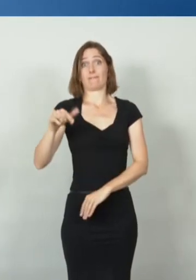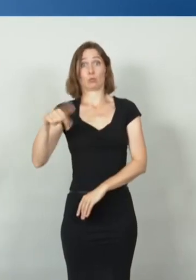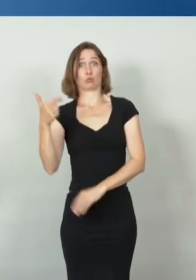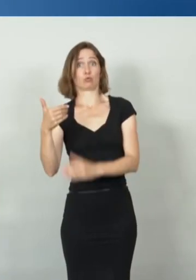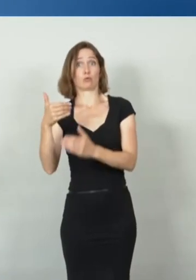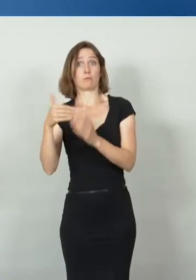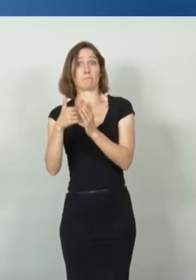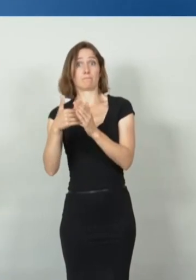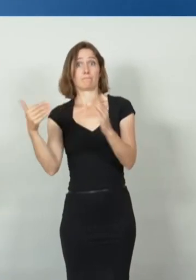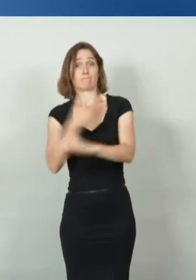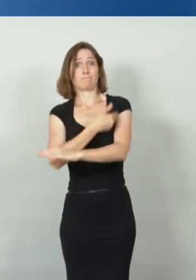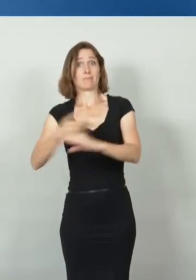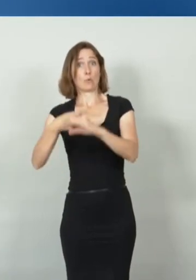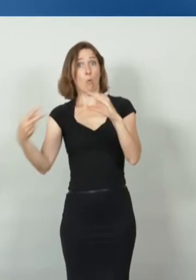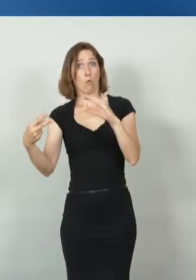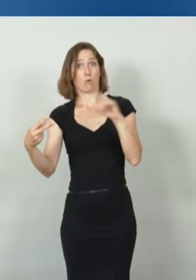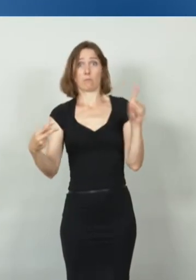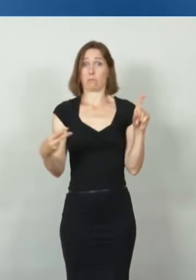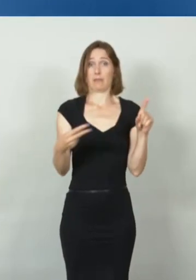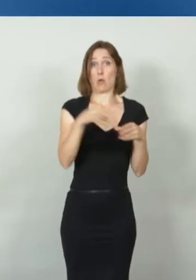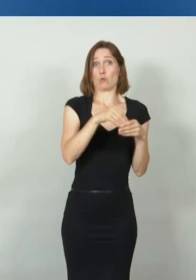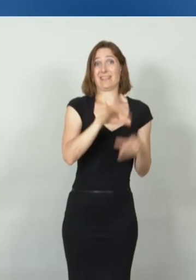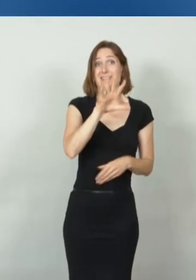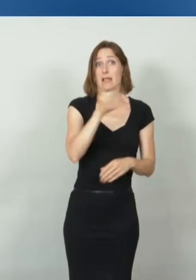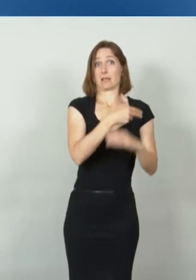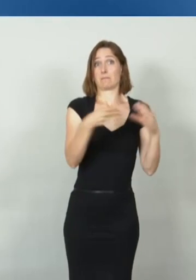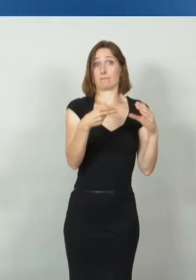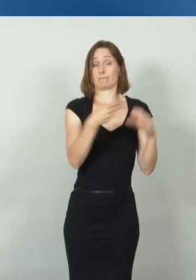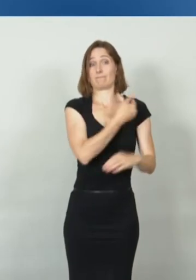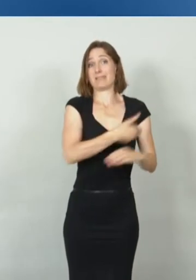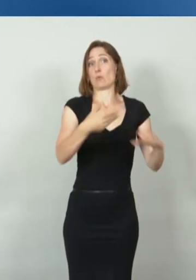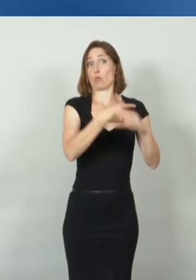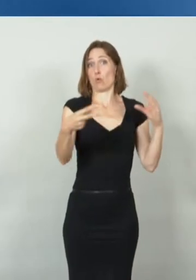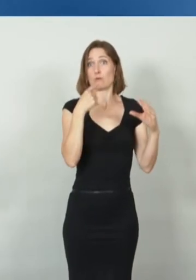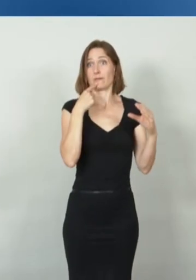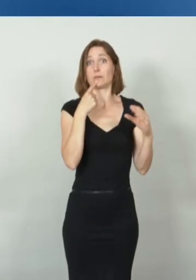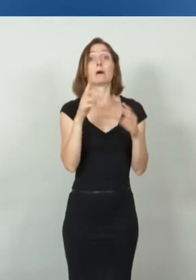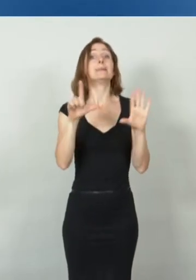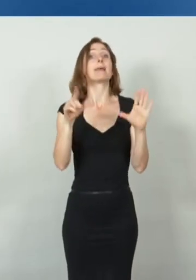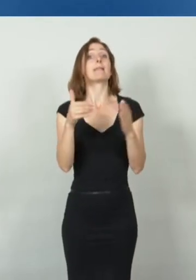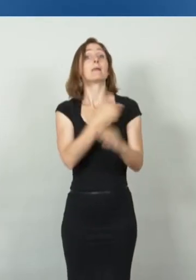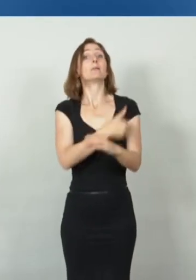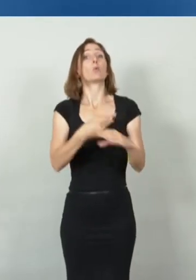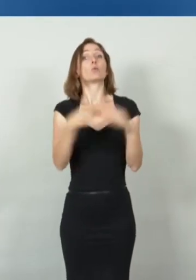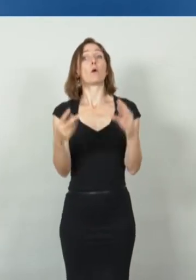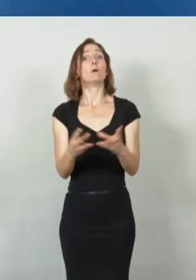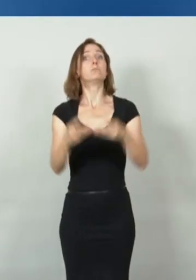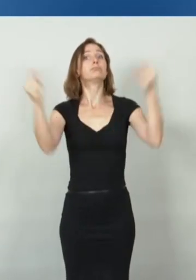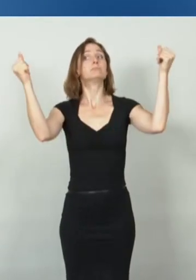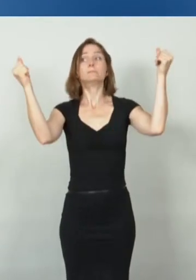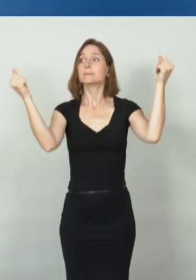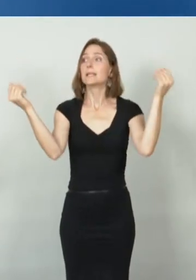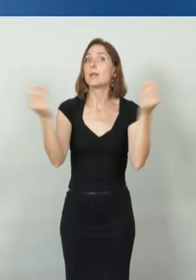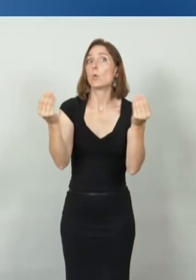économise 5 millions vous avez donc fait disparaître 7 millions qu'avez-vous fait de notre argent en 2020